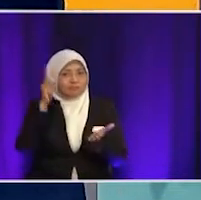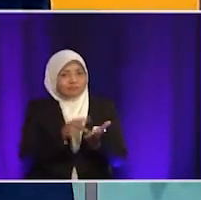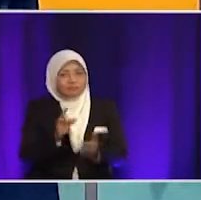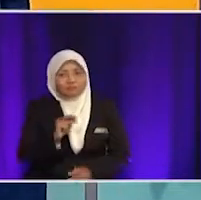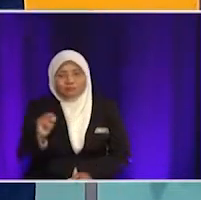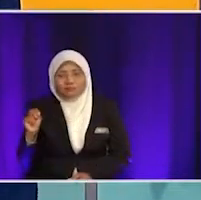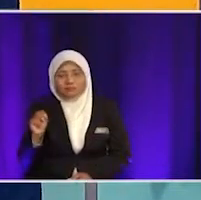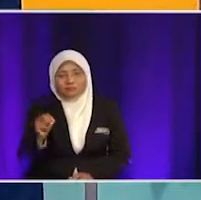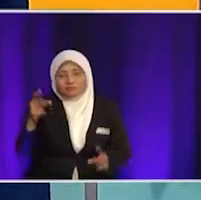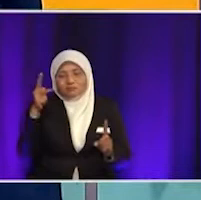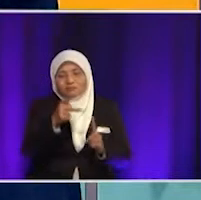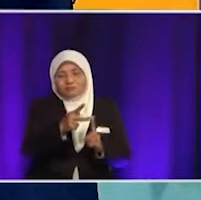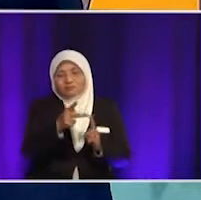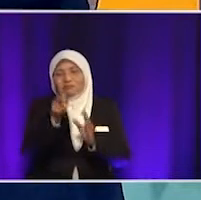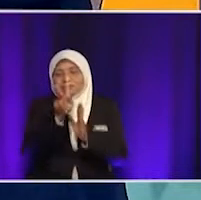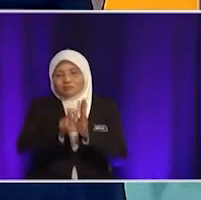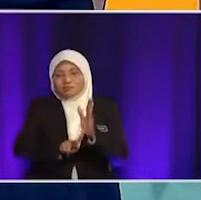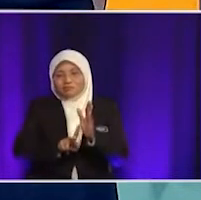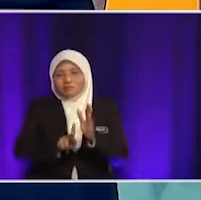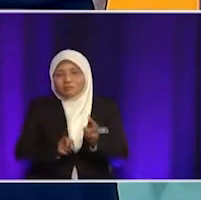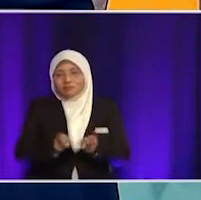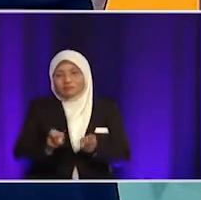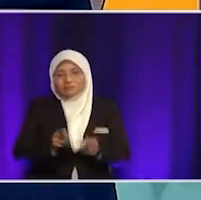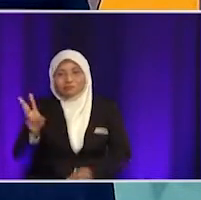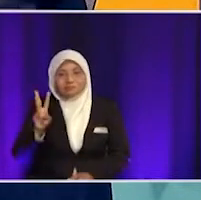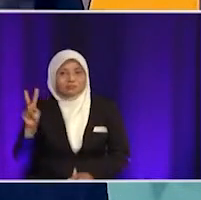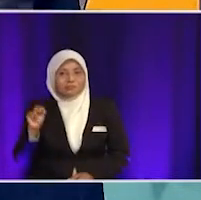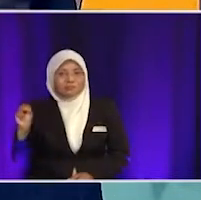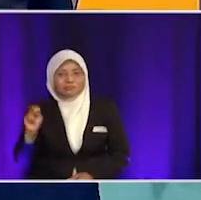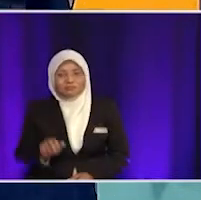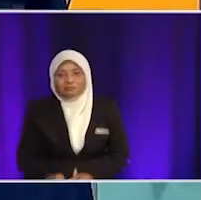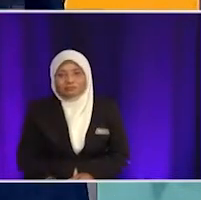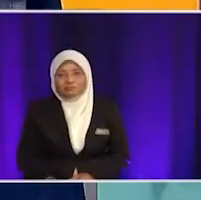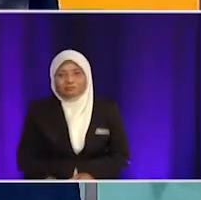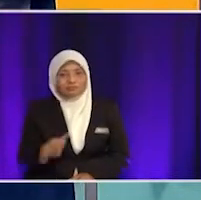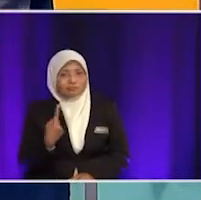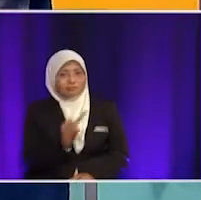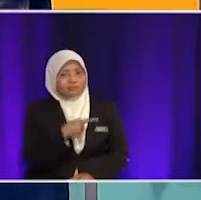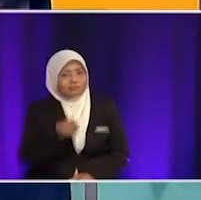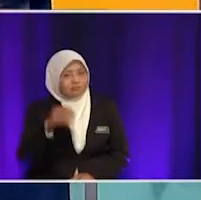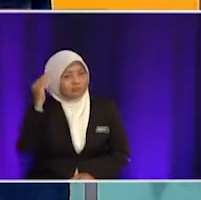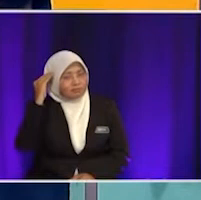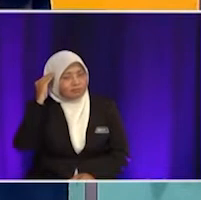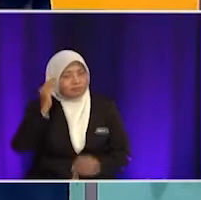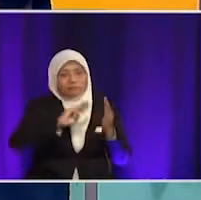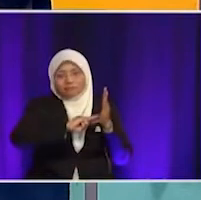yang pertama untuk pengendalian kepada kek Sawangan ini kita mestilah mengetahui definisi-definisi